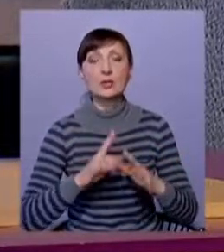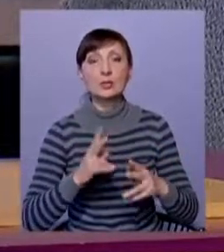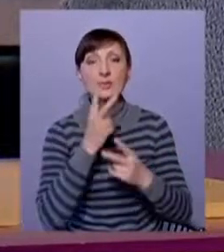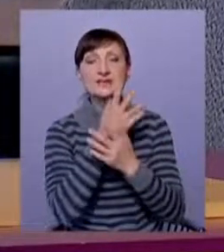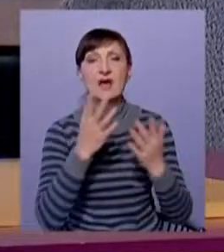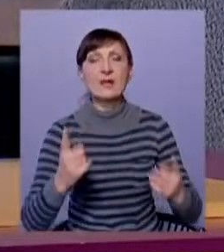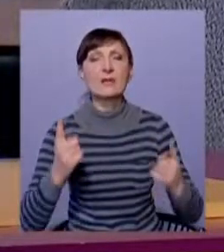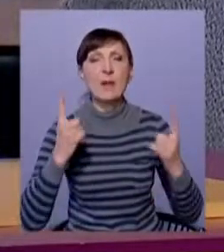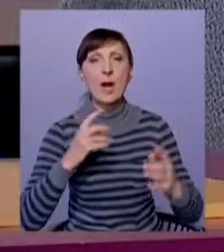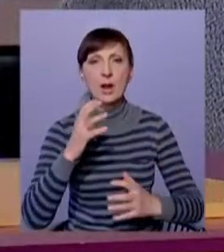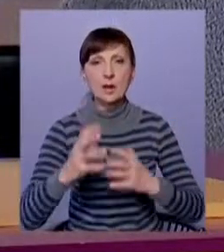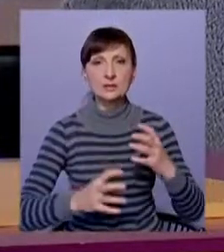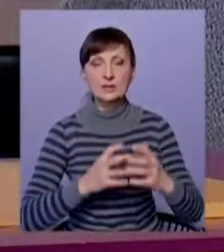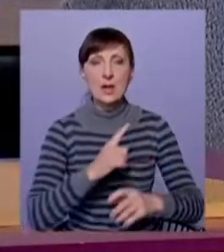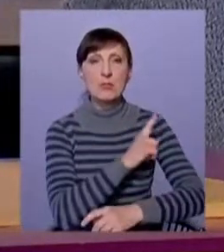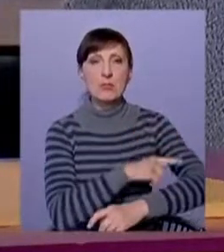глобальной конференции